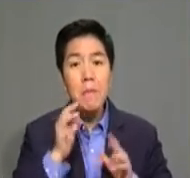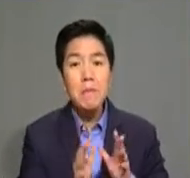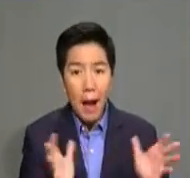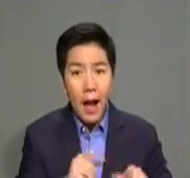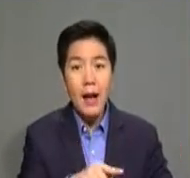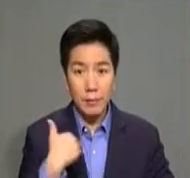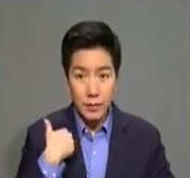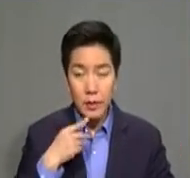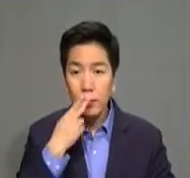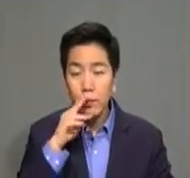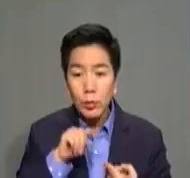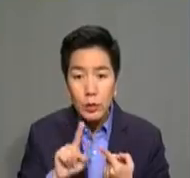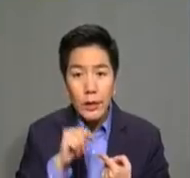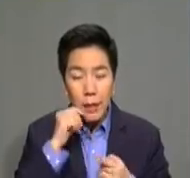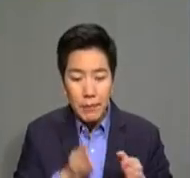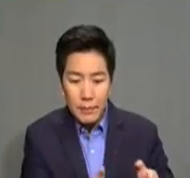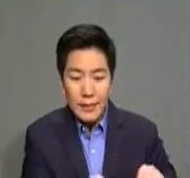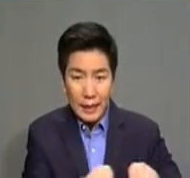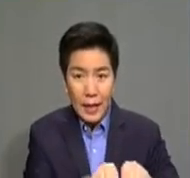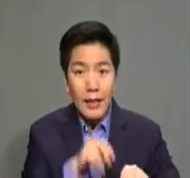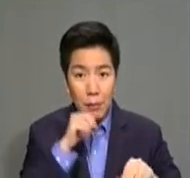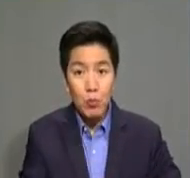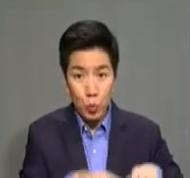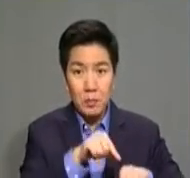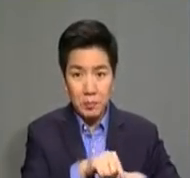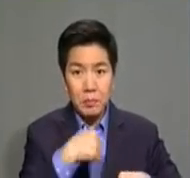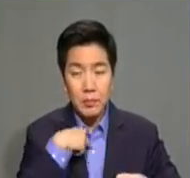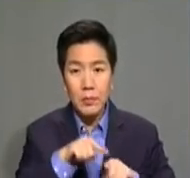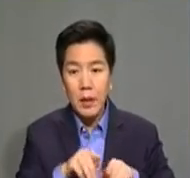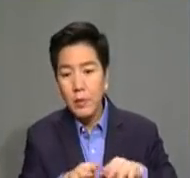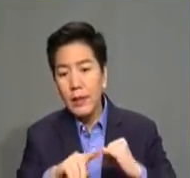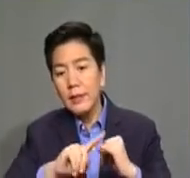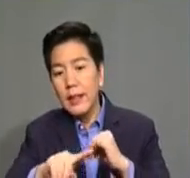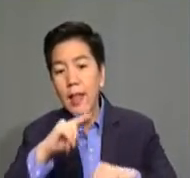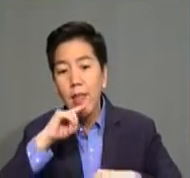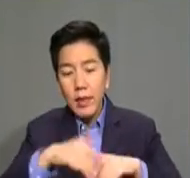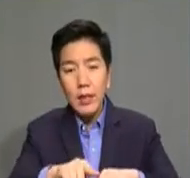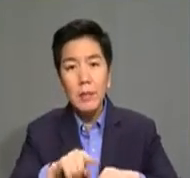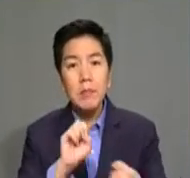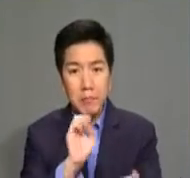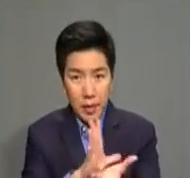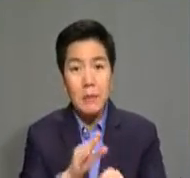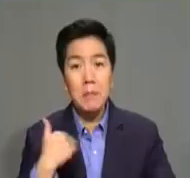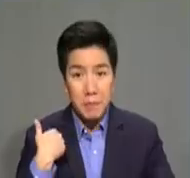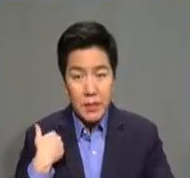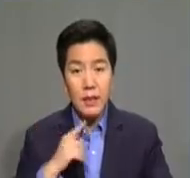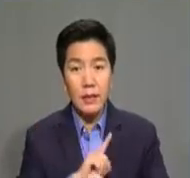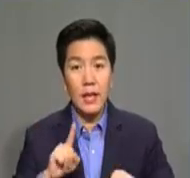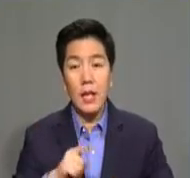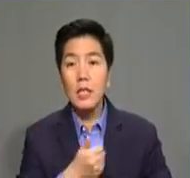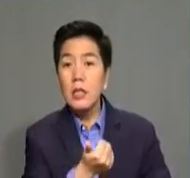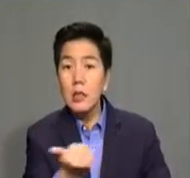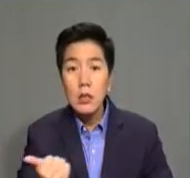ะแล้วก็อย่างเช่นพวกริมน้ำหรือไม่ก็เป็นพวกทางปากอ่าวที่จะออกทะเลอะไรเงี้ยซึ่งจะได้รับผลกระทบน้ำนะคะ